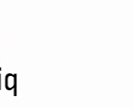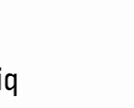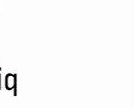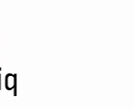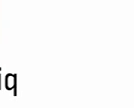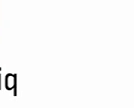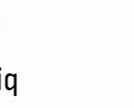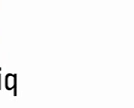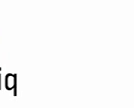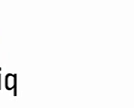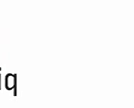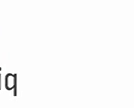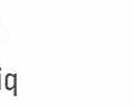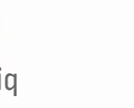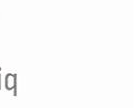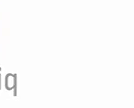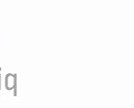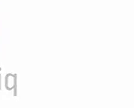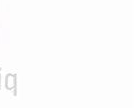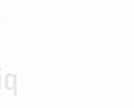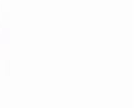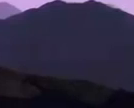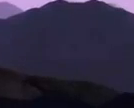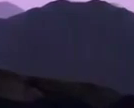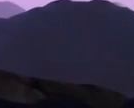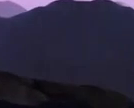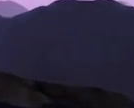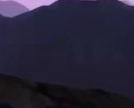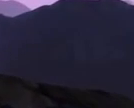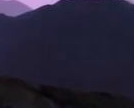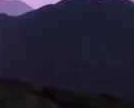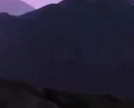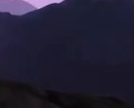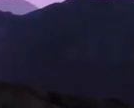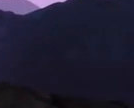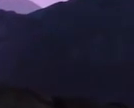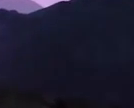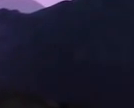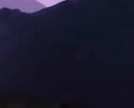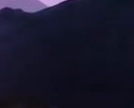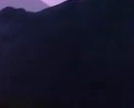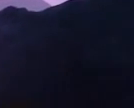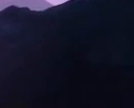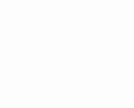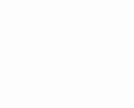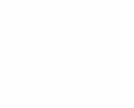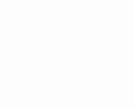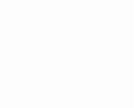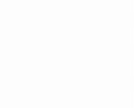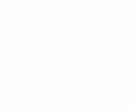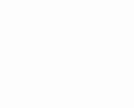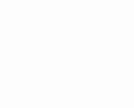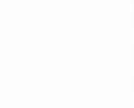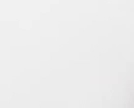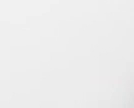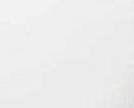taassurotlar bilan bog'liq. Aks holda, o'rganishni yomon ko'rishga olib keladi. Uning tasavvurida sayr qilish va yangi dunyo ochishingiz kerak. O'zini hurmat